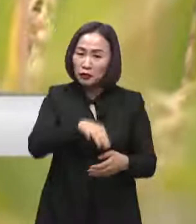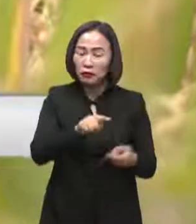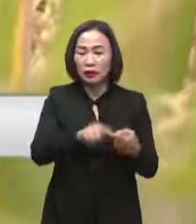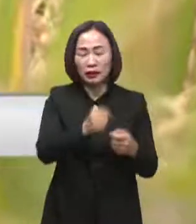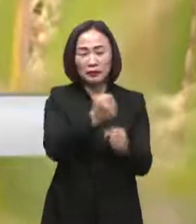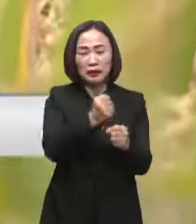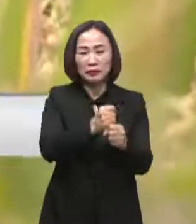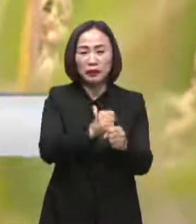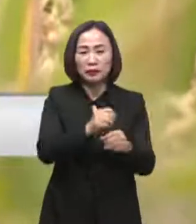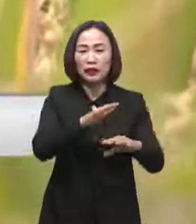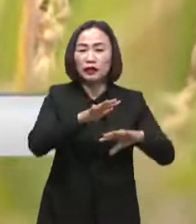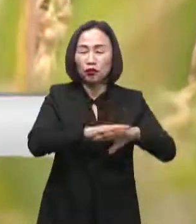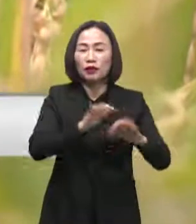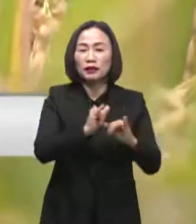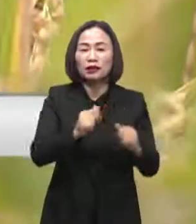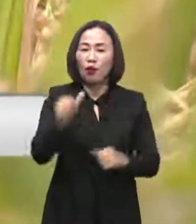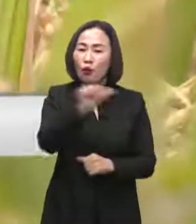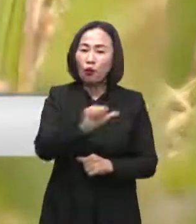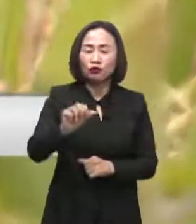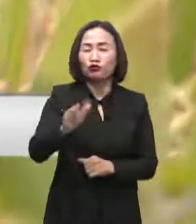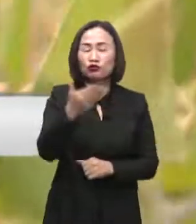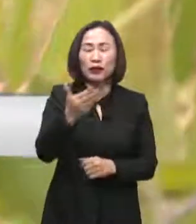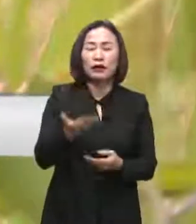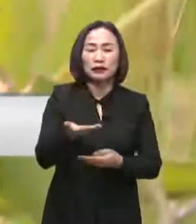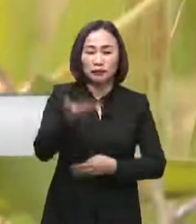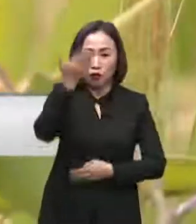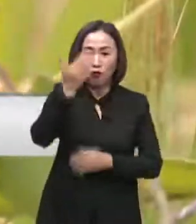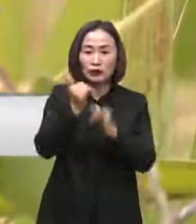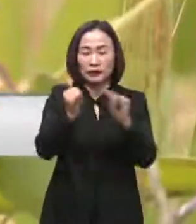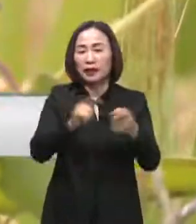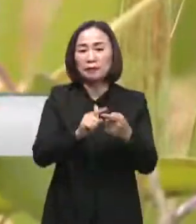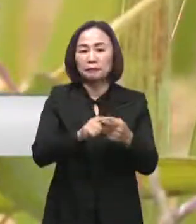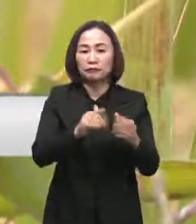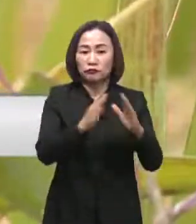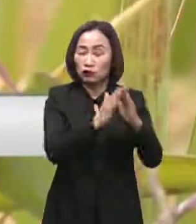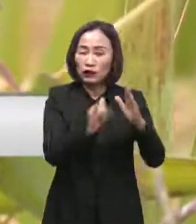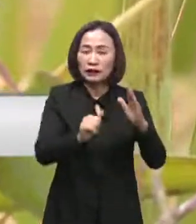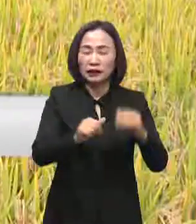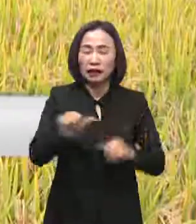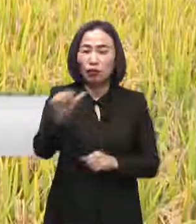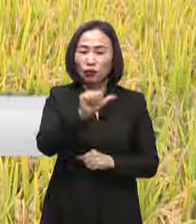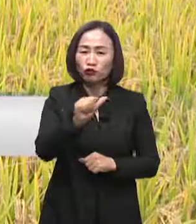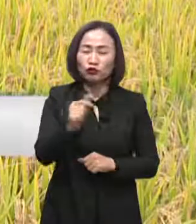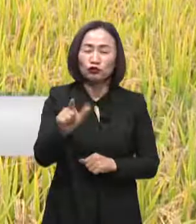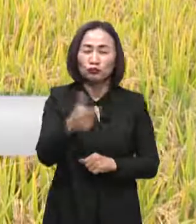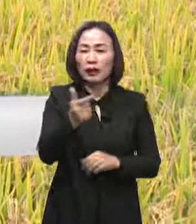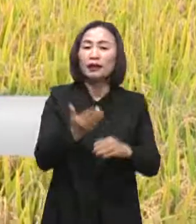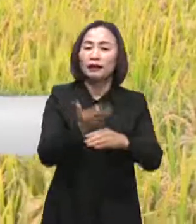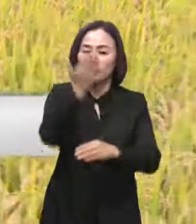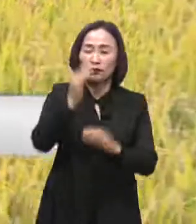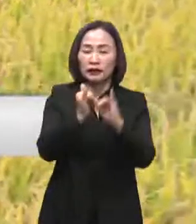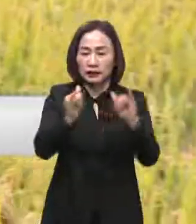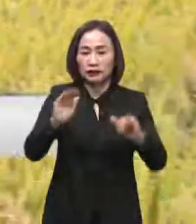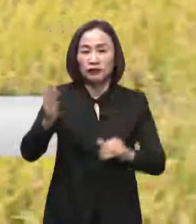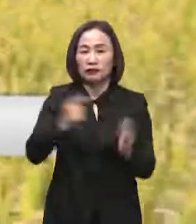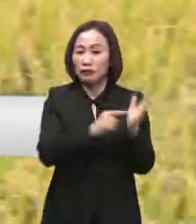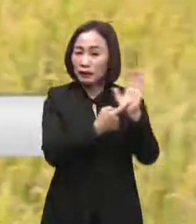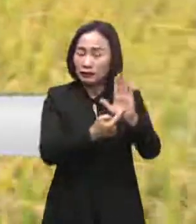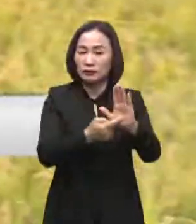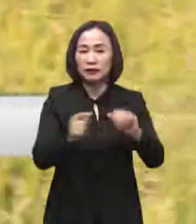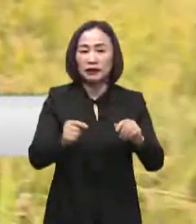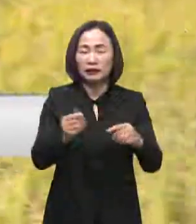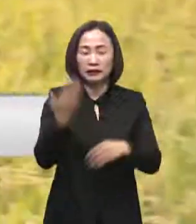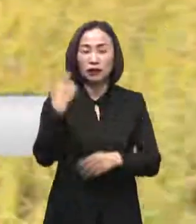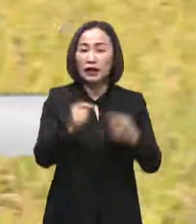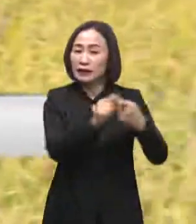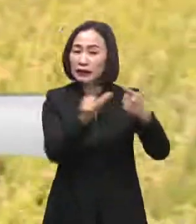중구 농업 인구는 5930 명이며 공간은 2610 8 곳으로 집계됐습니다 이 낸 지난 1월